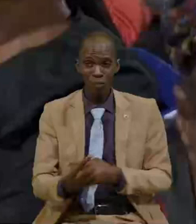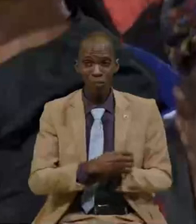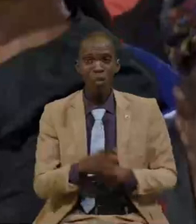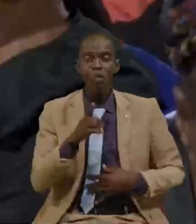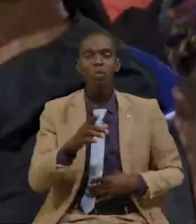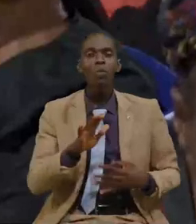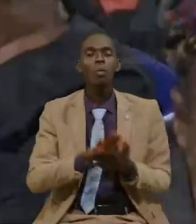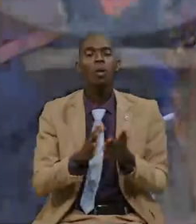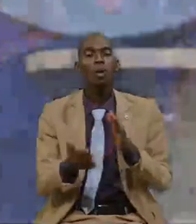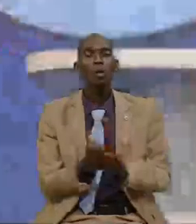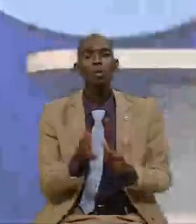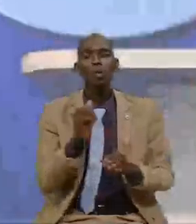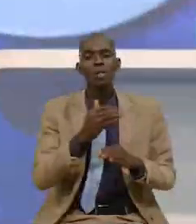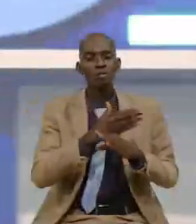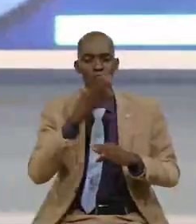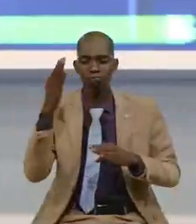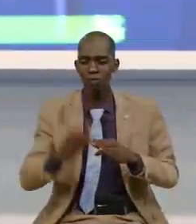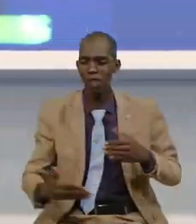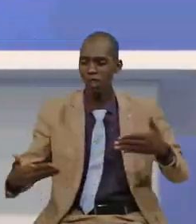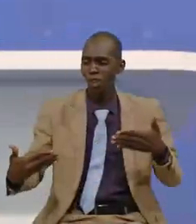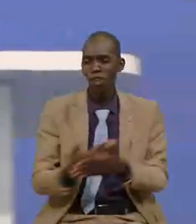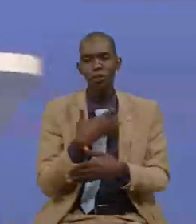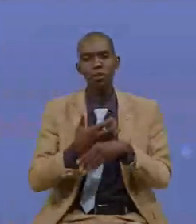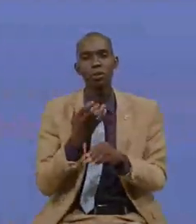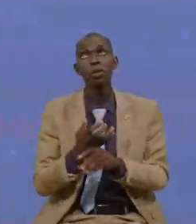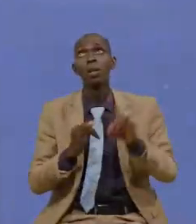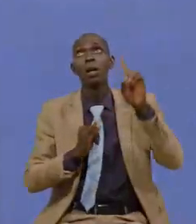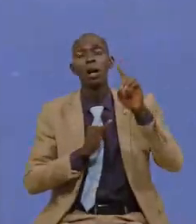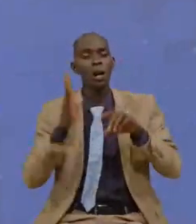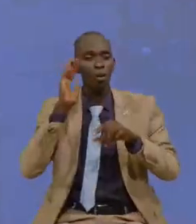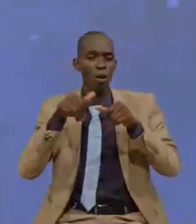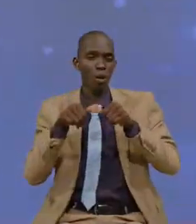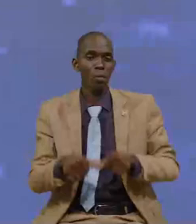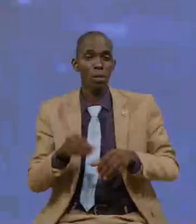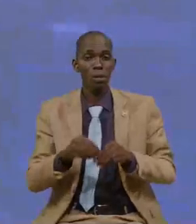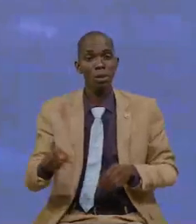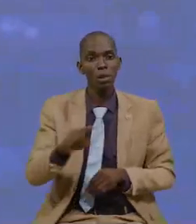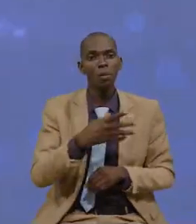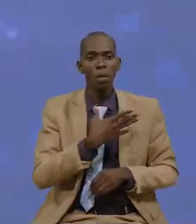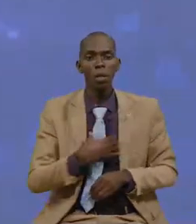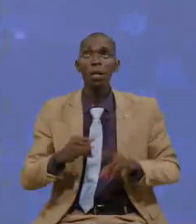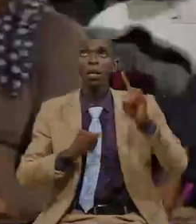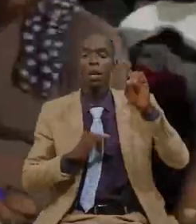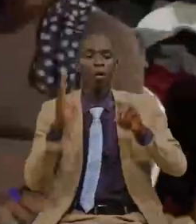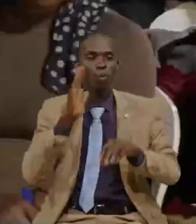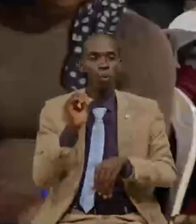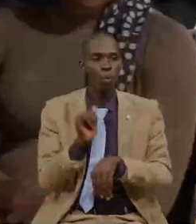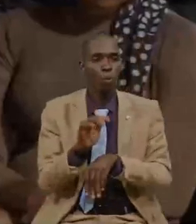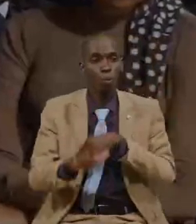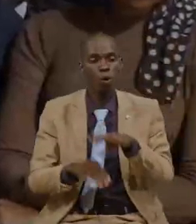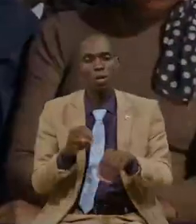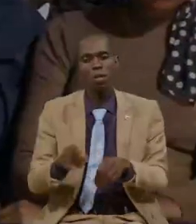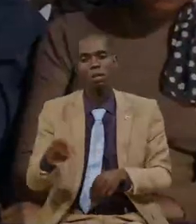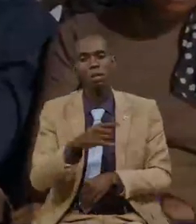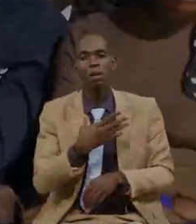Aujourd'hui, vous deviendrez totalement une nouvelle créature. J'habiterai et je marcherai au milieu